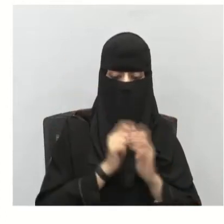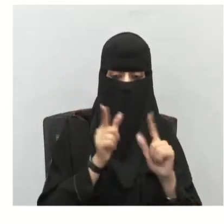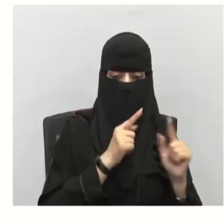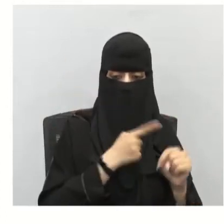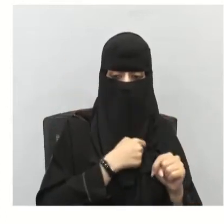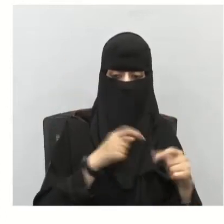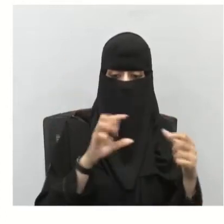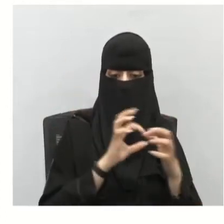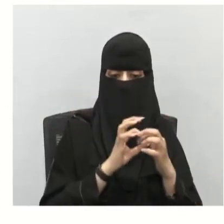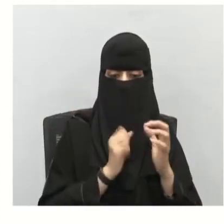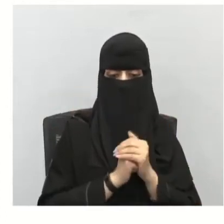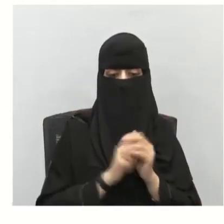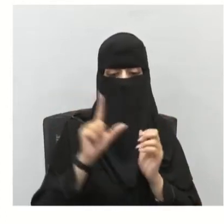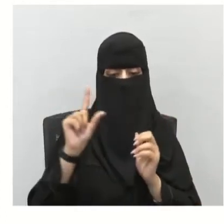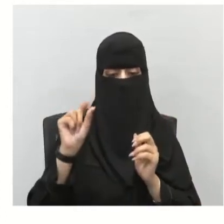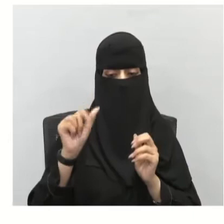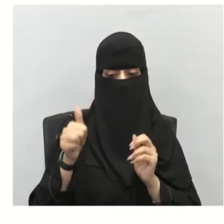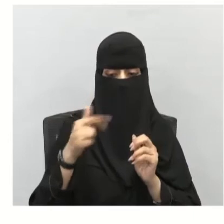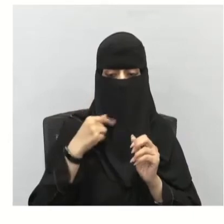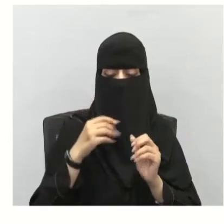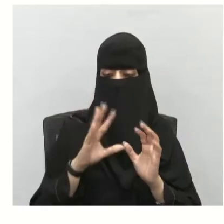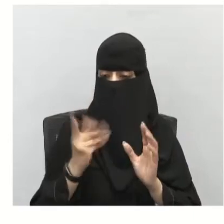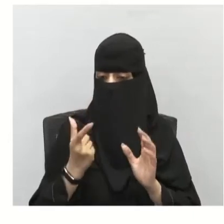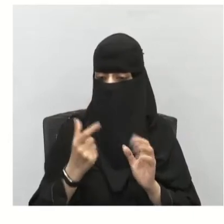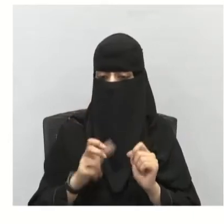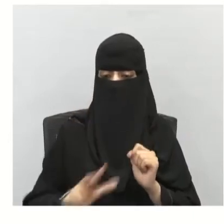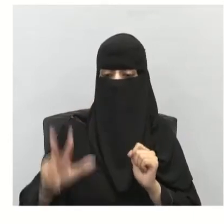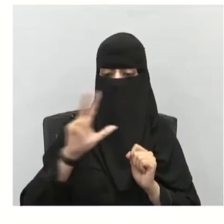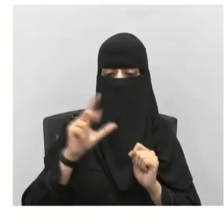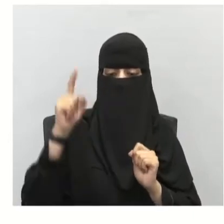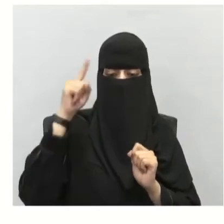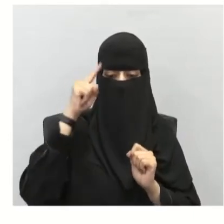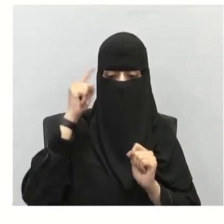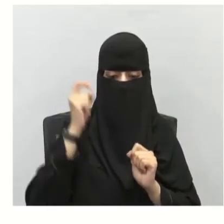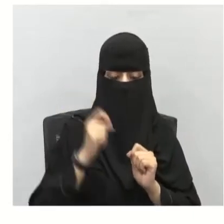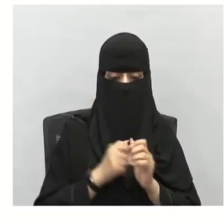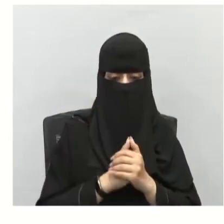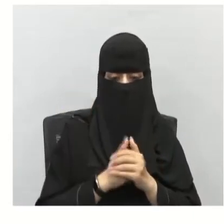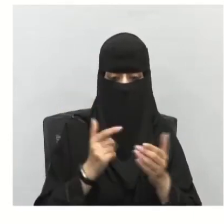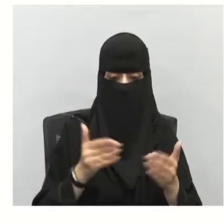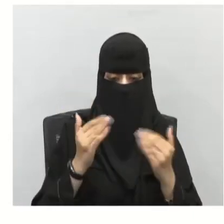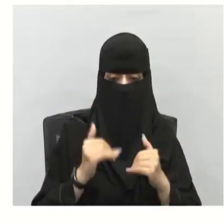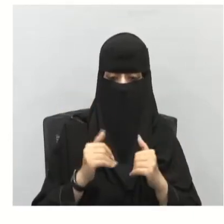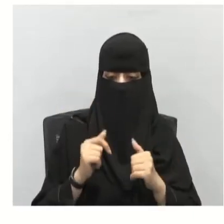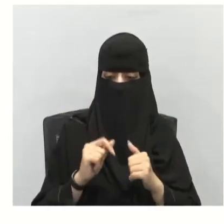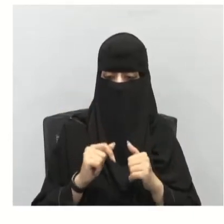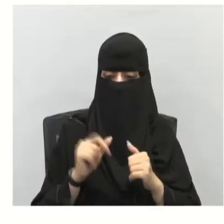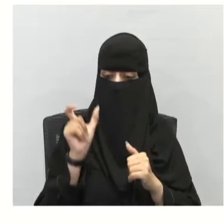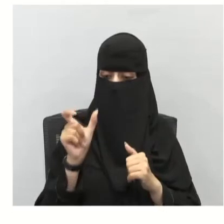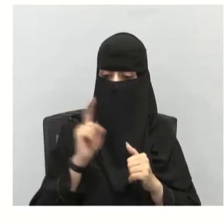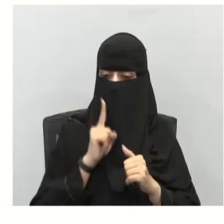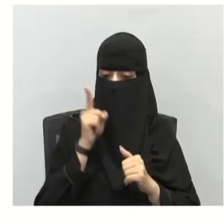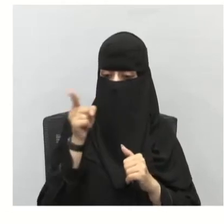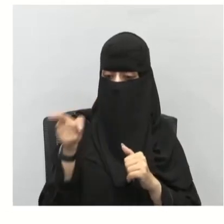أحسنتم يا رائعين، معرفة بأل. رقم اثنان كلمة هذا.